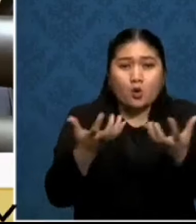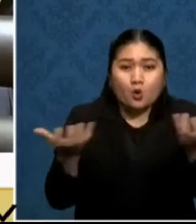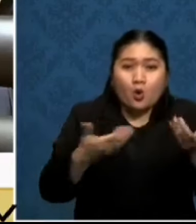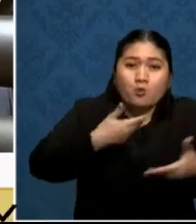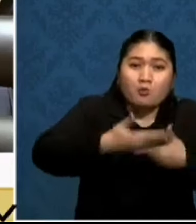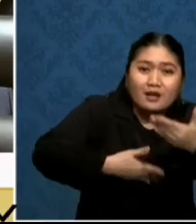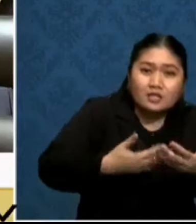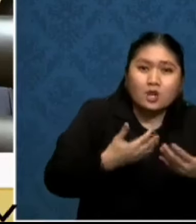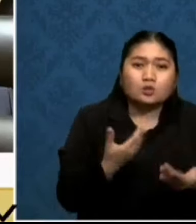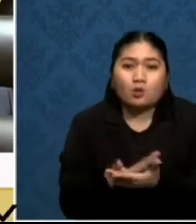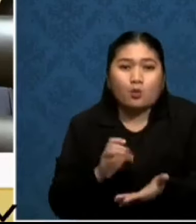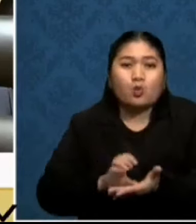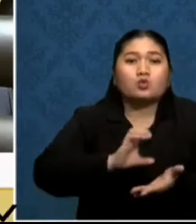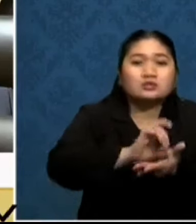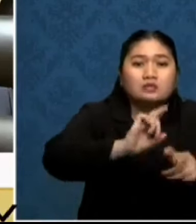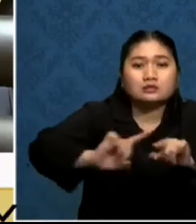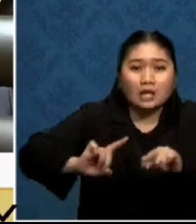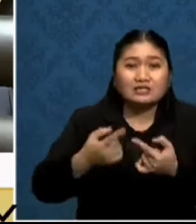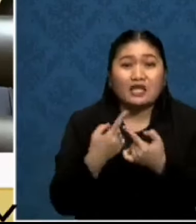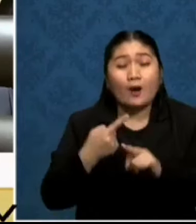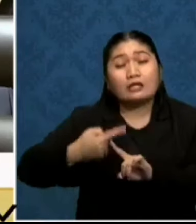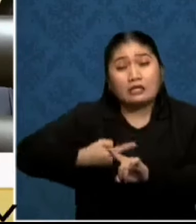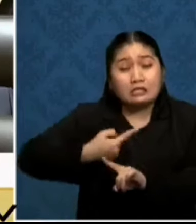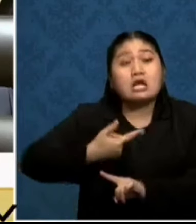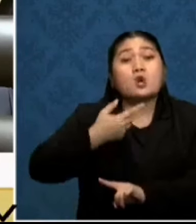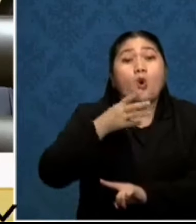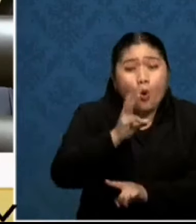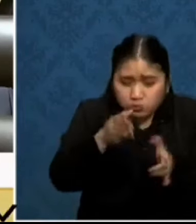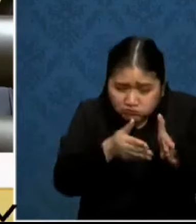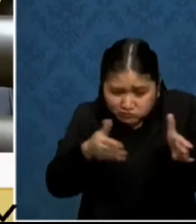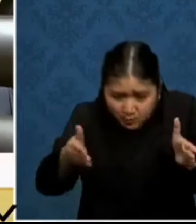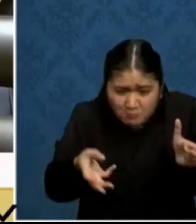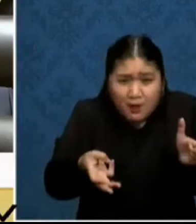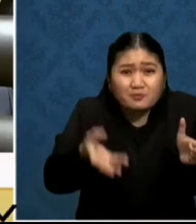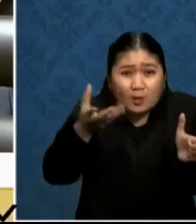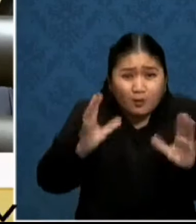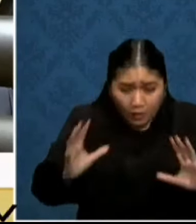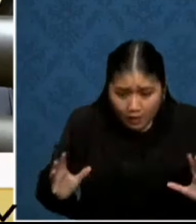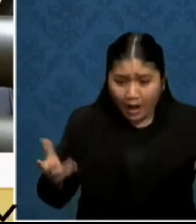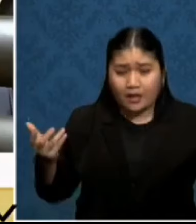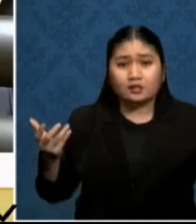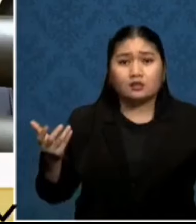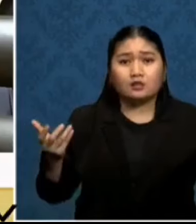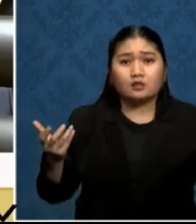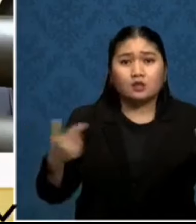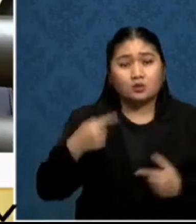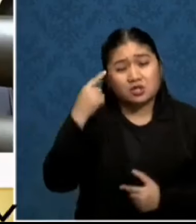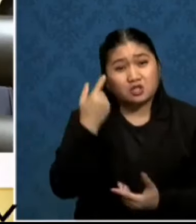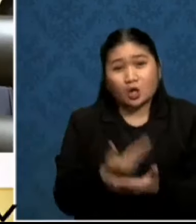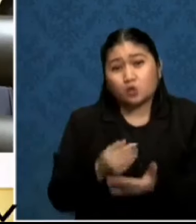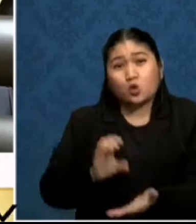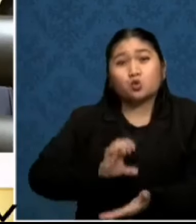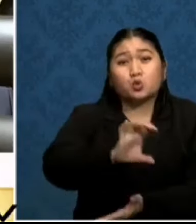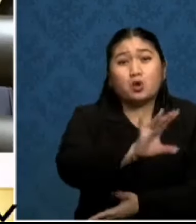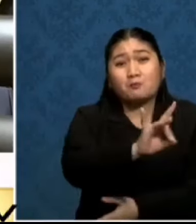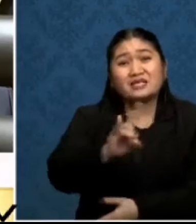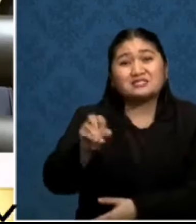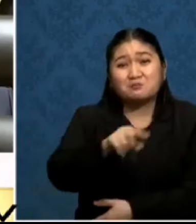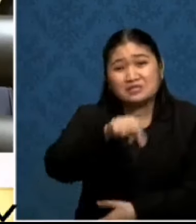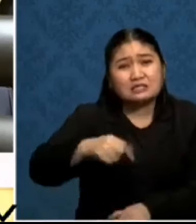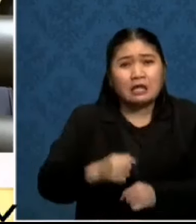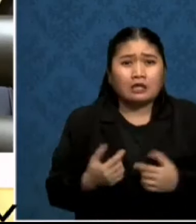ลงทุนมากขึ้นแต่มันแจด 6เดือนแว๊บเดียวมันก็หายไปแล้วมันจะมาคิดเป็นลงทุนตั้ง 80%ได้